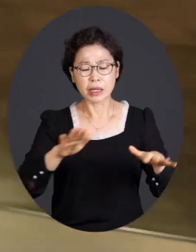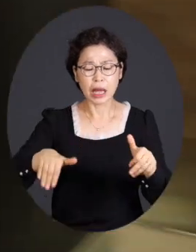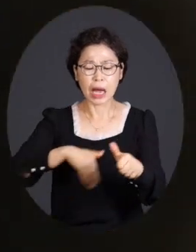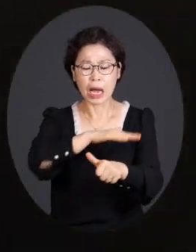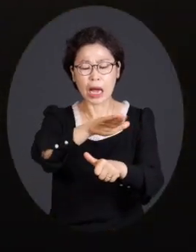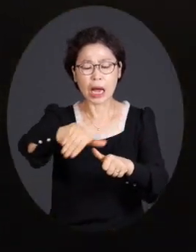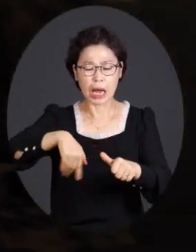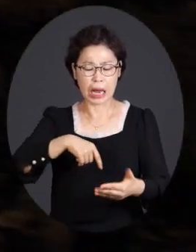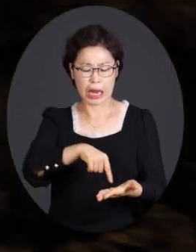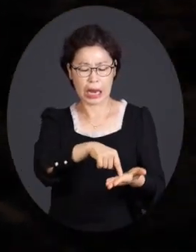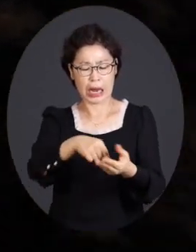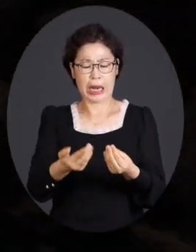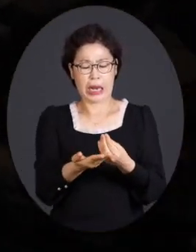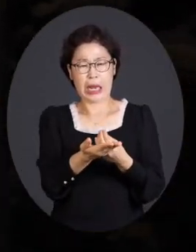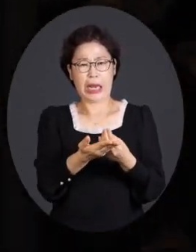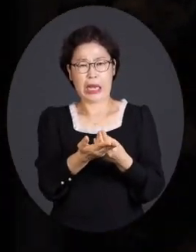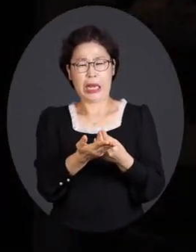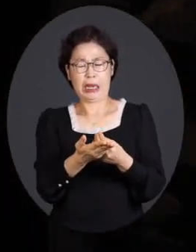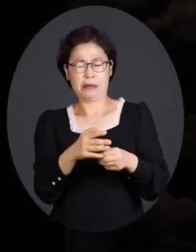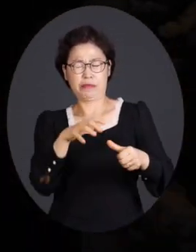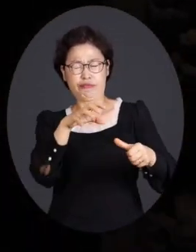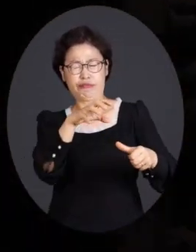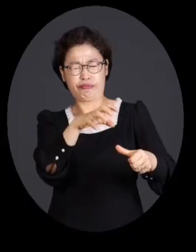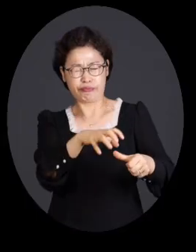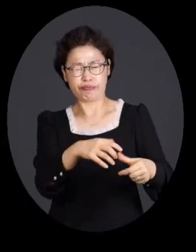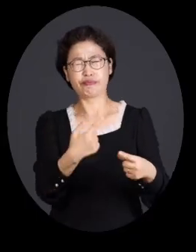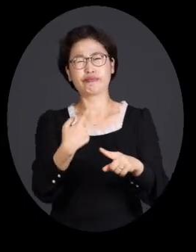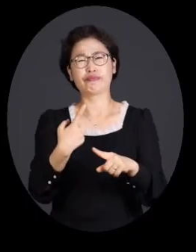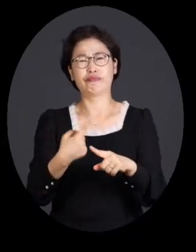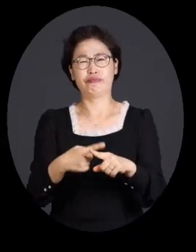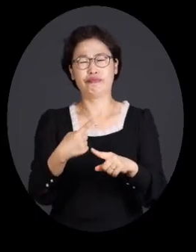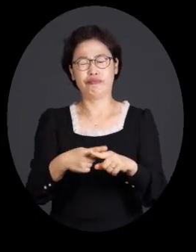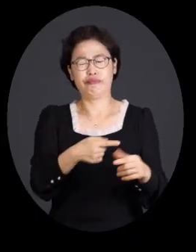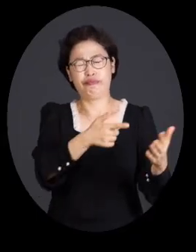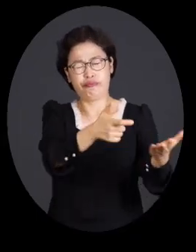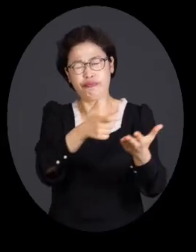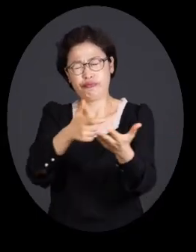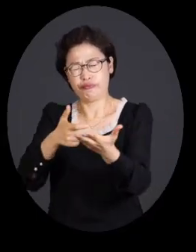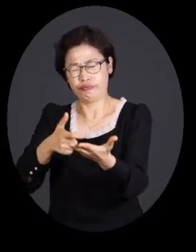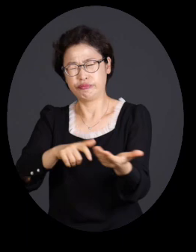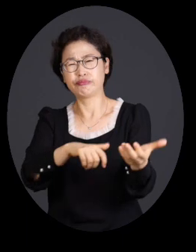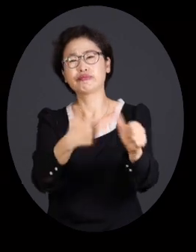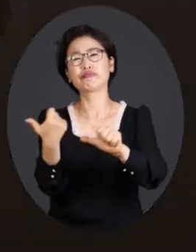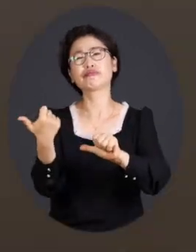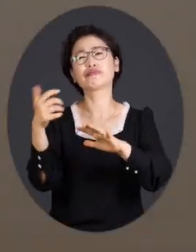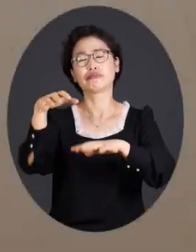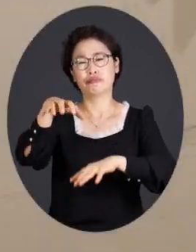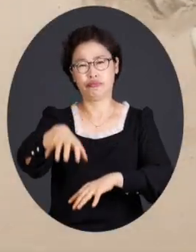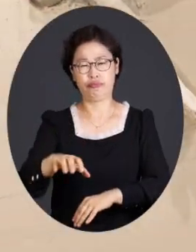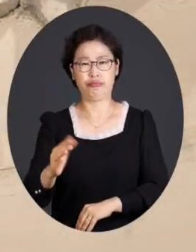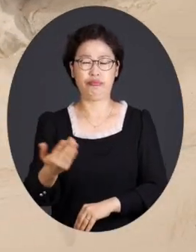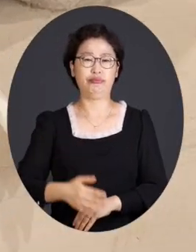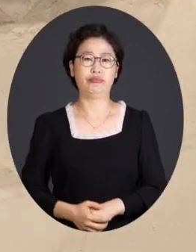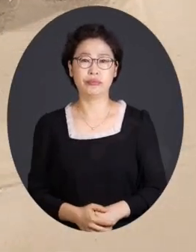섬 제주도는 거대한 감옥이자 학살되었습니다.